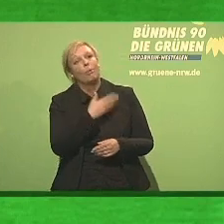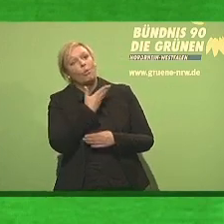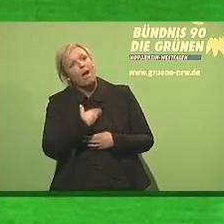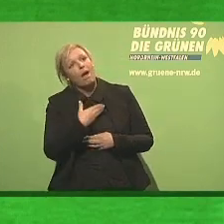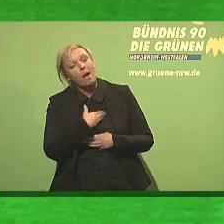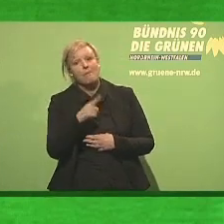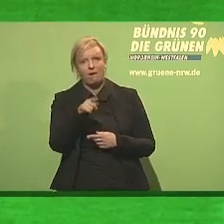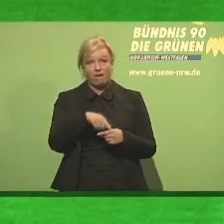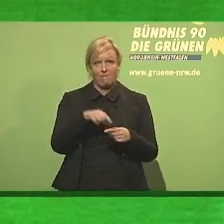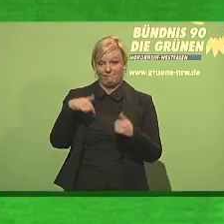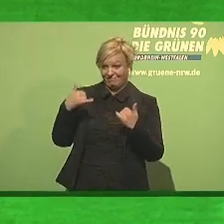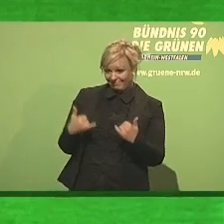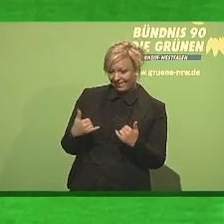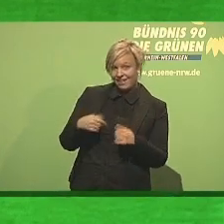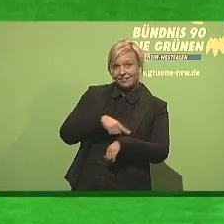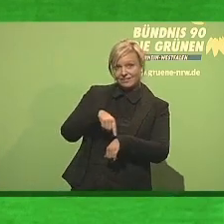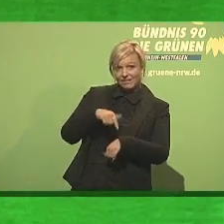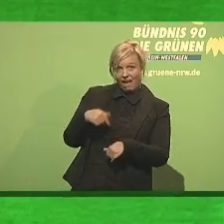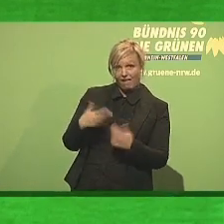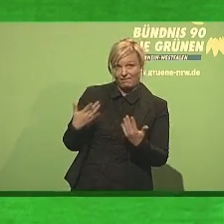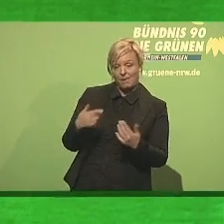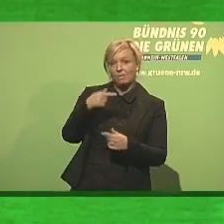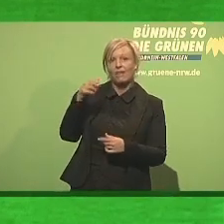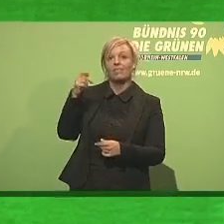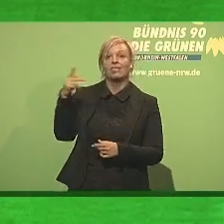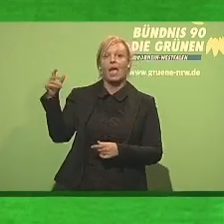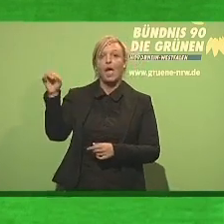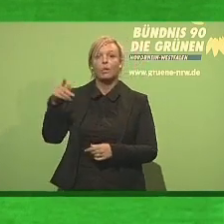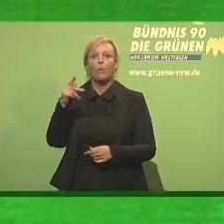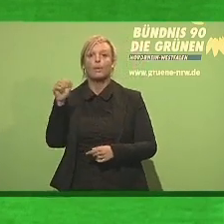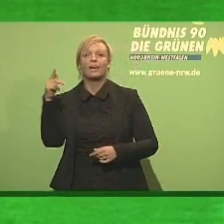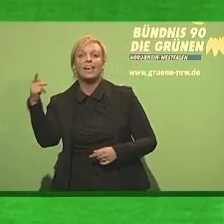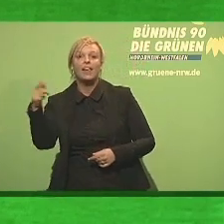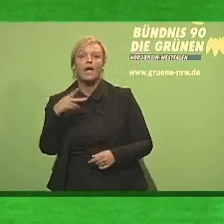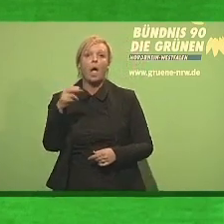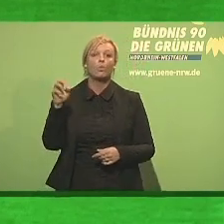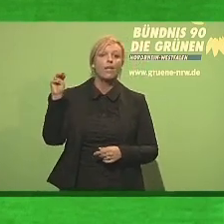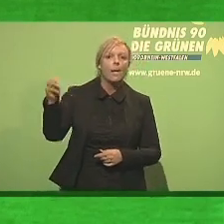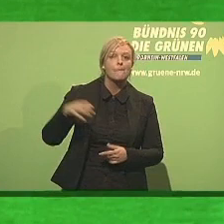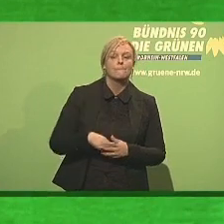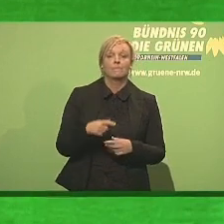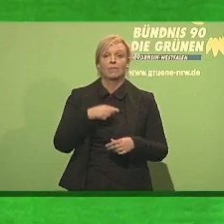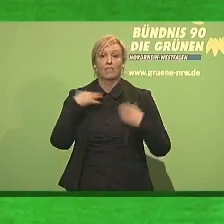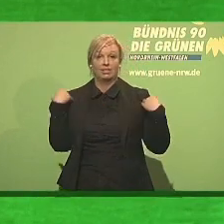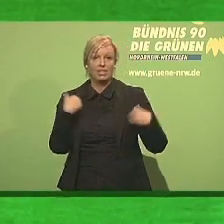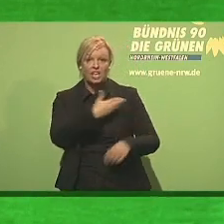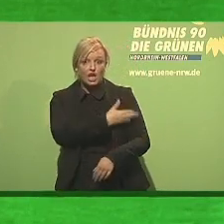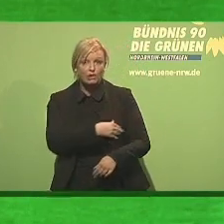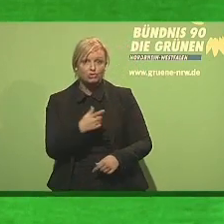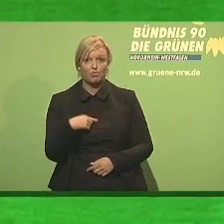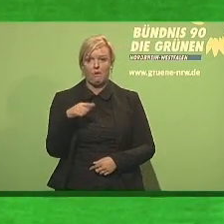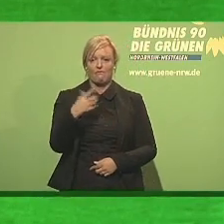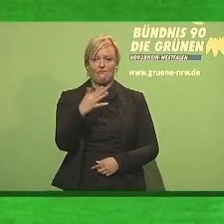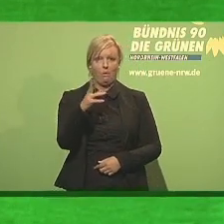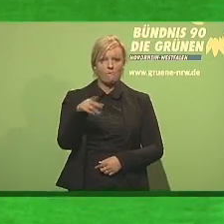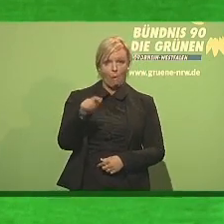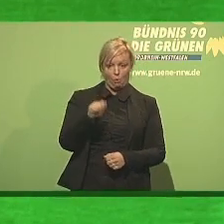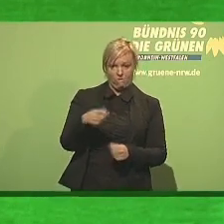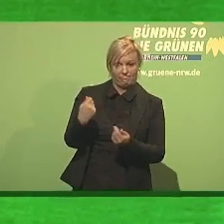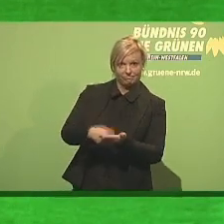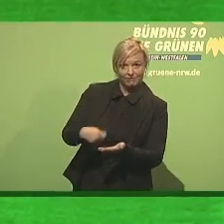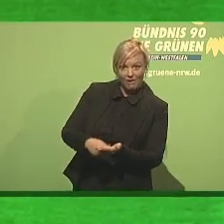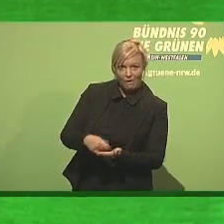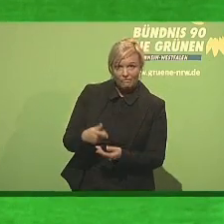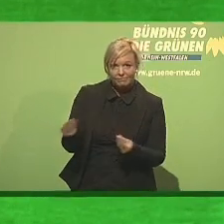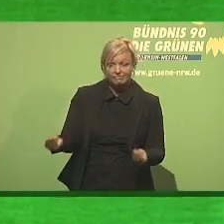gleichzeitig hier bei Taco, bei Kick, bei H&M T-Shirts für weniger als 5 € über